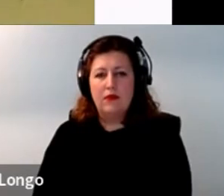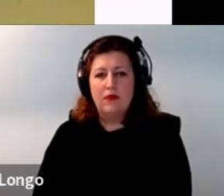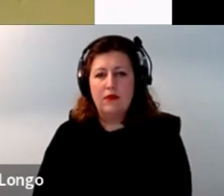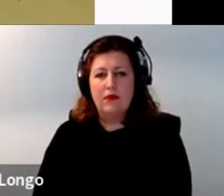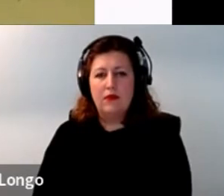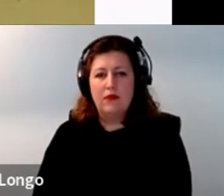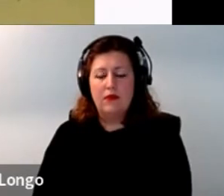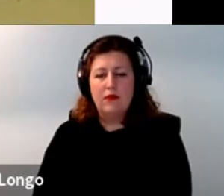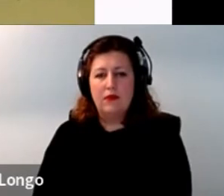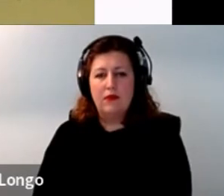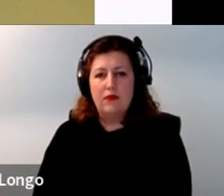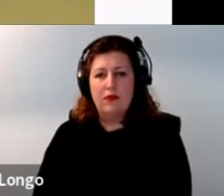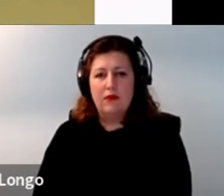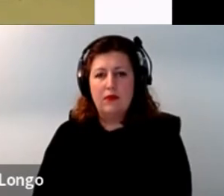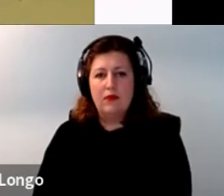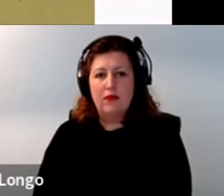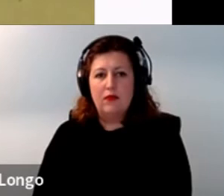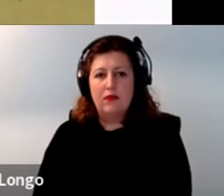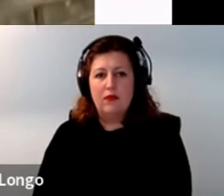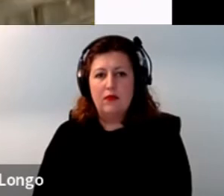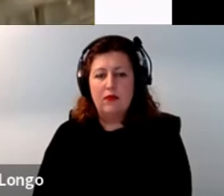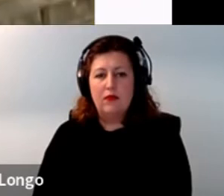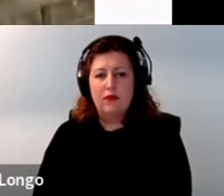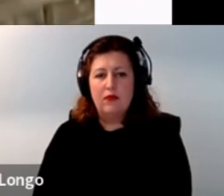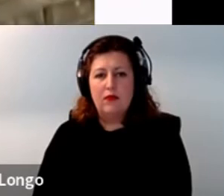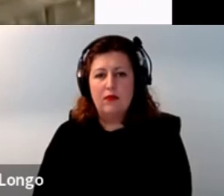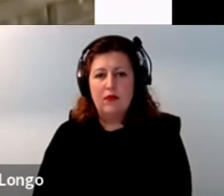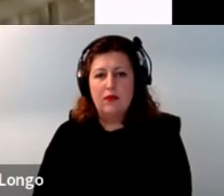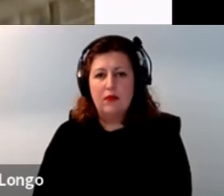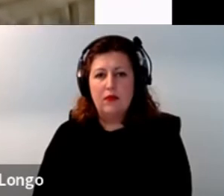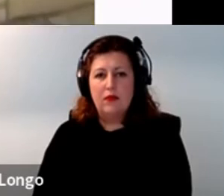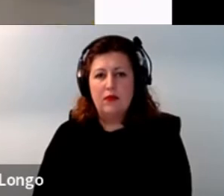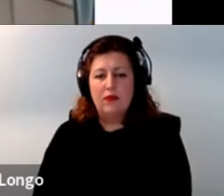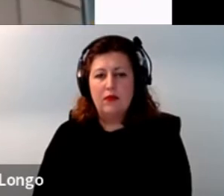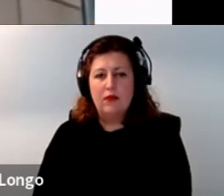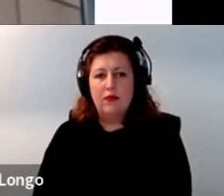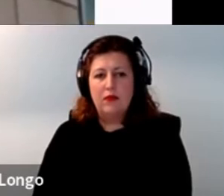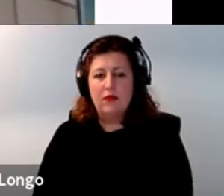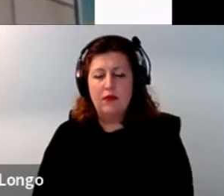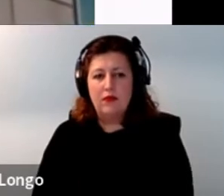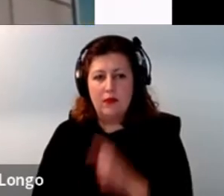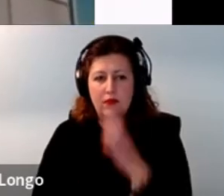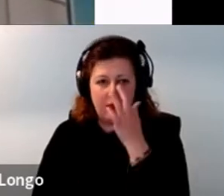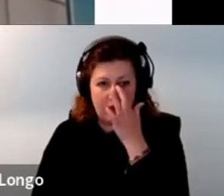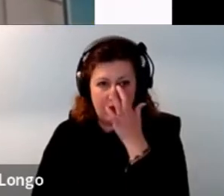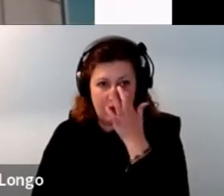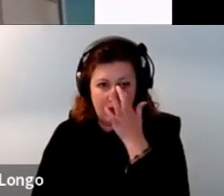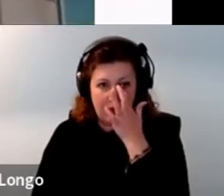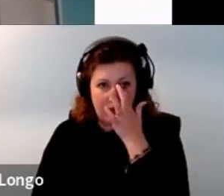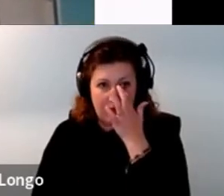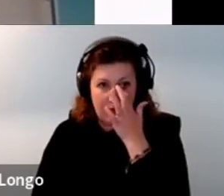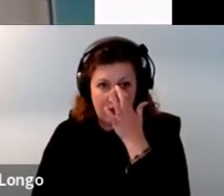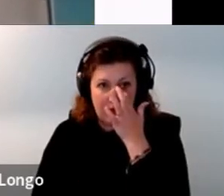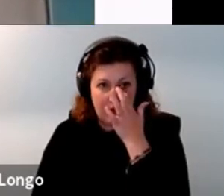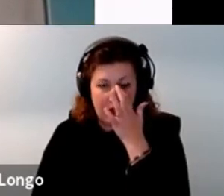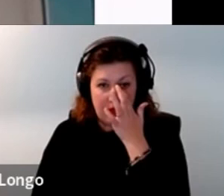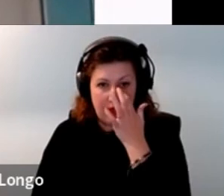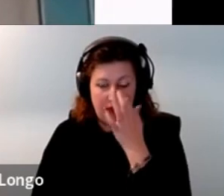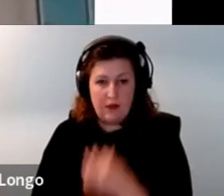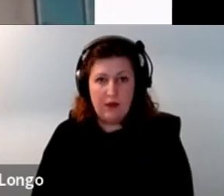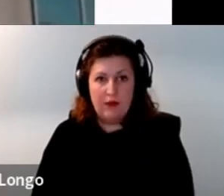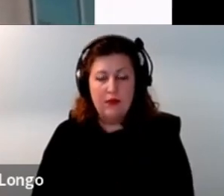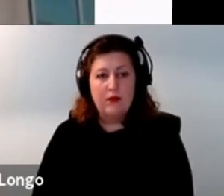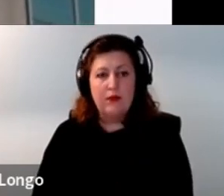scelto di intraprendere invece la precaria traversata del ponte crollato. Buona notizia è che il più grande produttore di